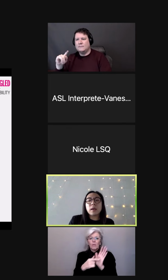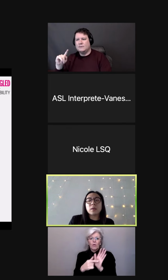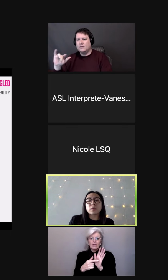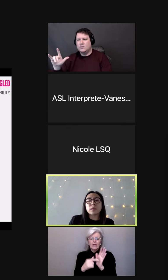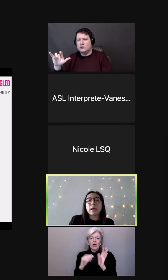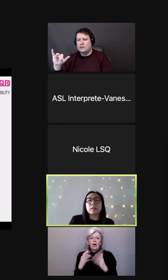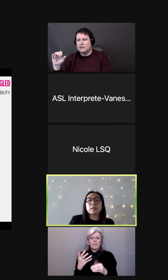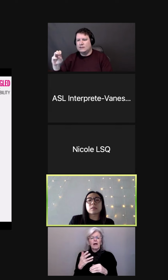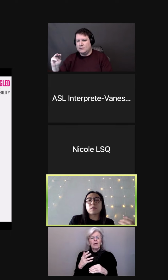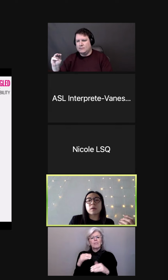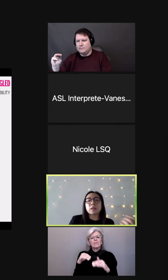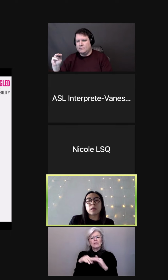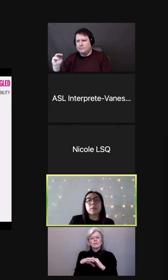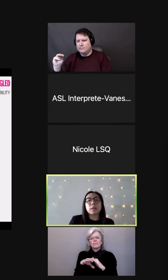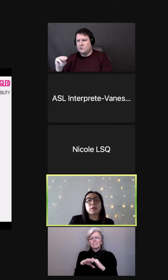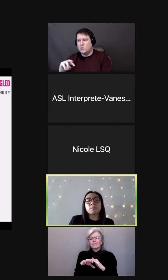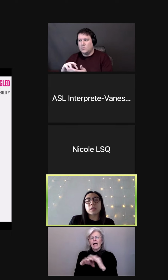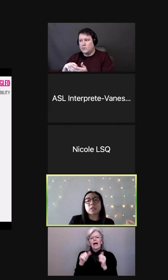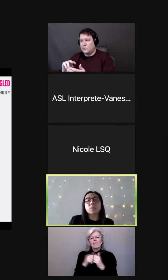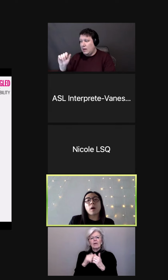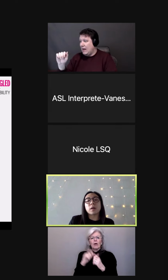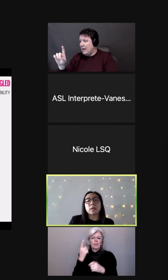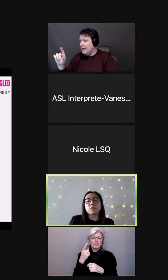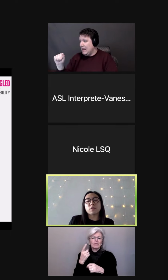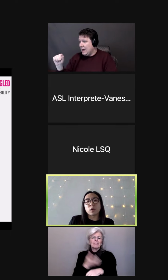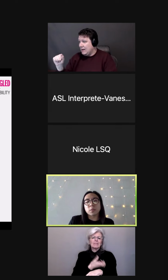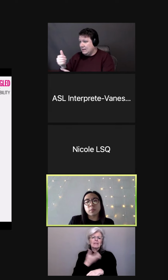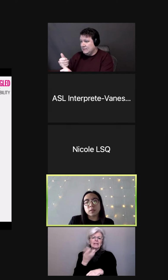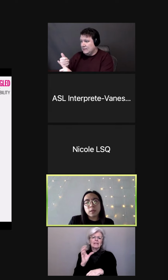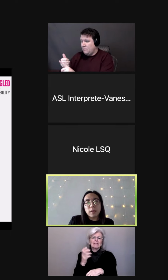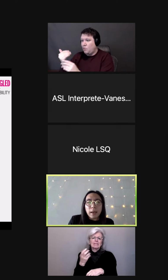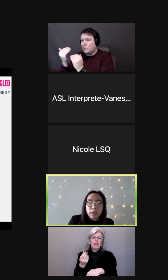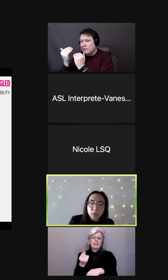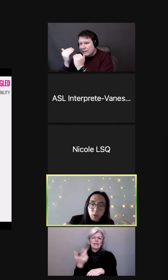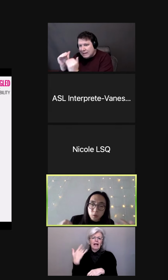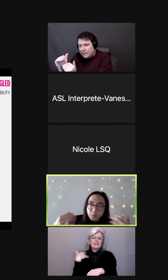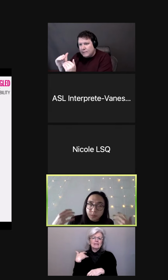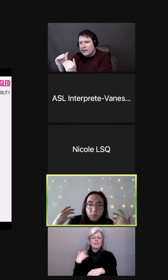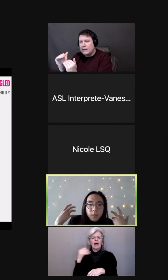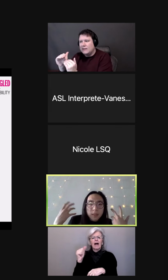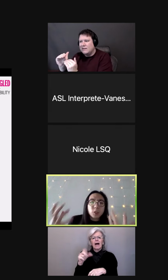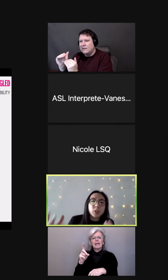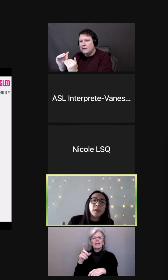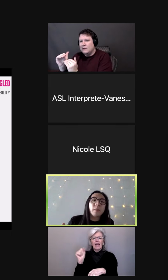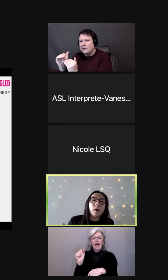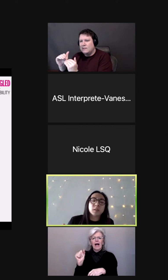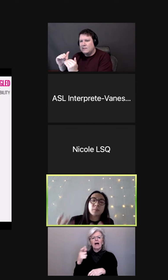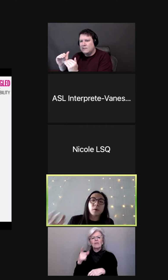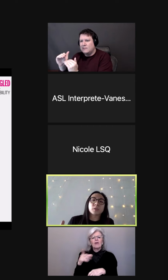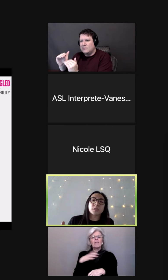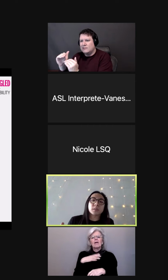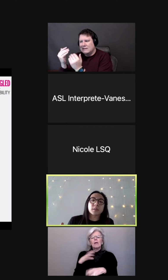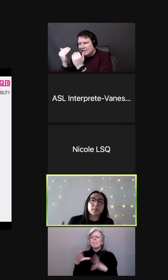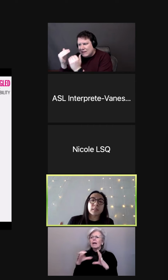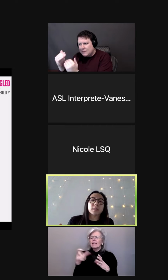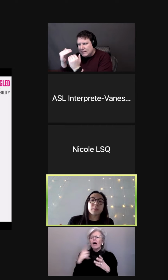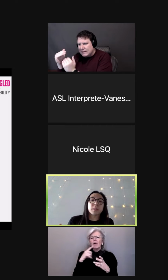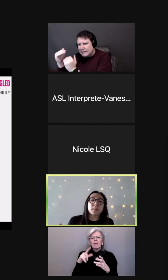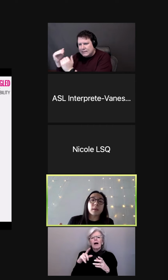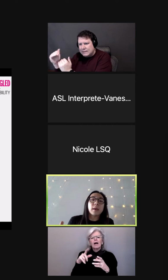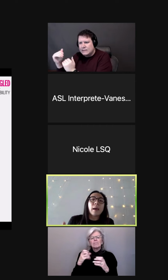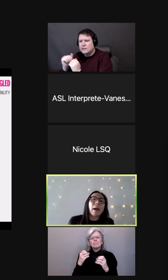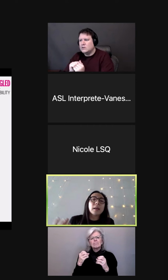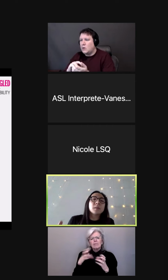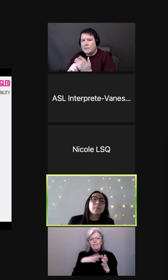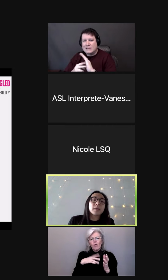sous l'égide du capitalisme. L'ADA avait vraiment une façon de mettre en vigueur ces lois de façon